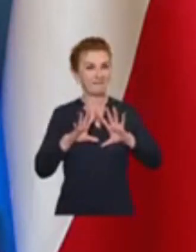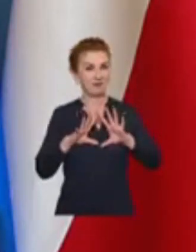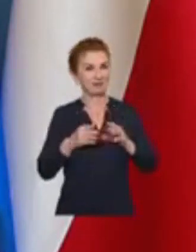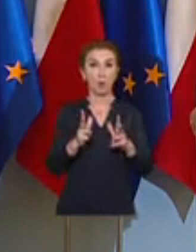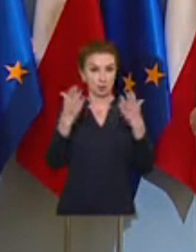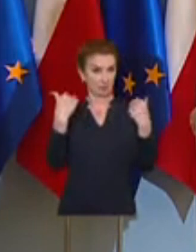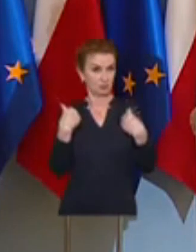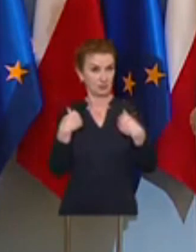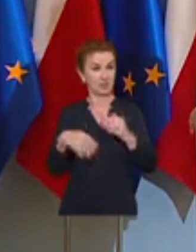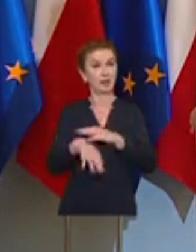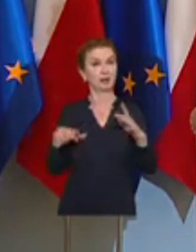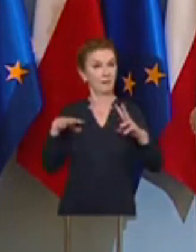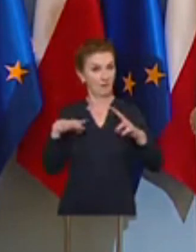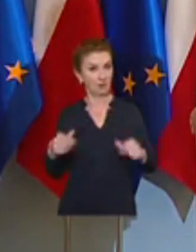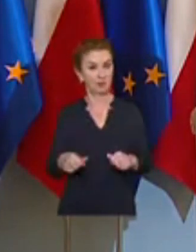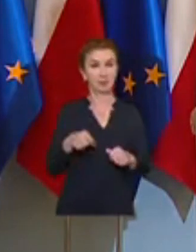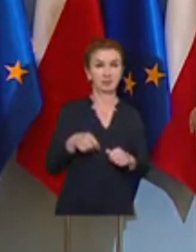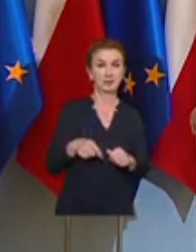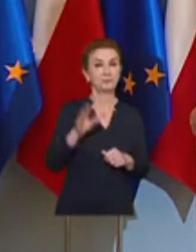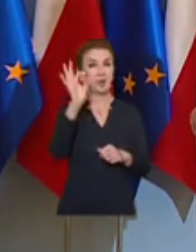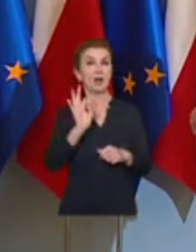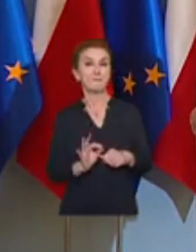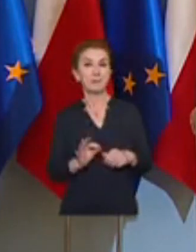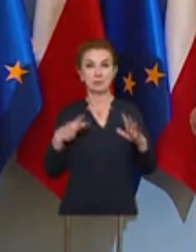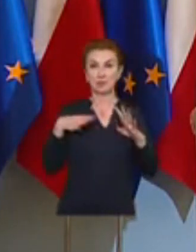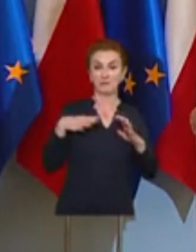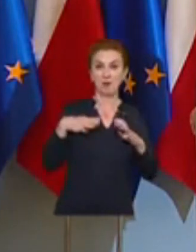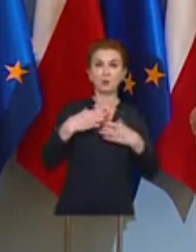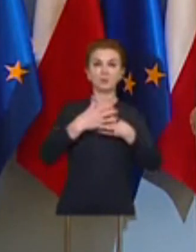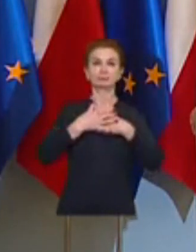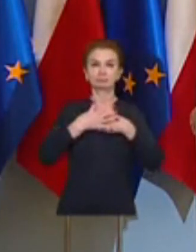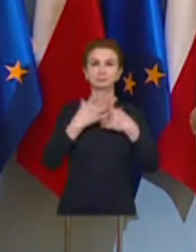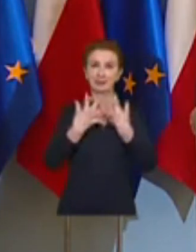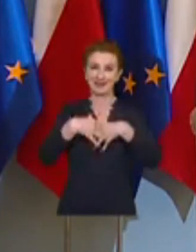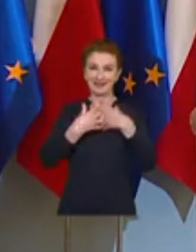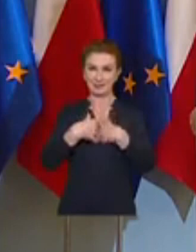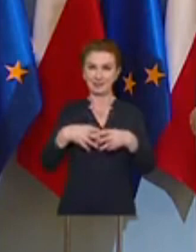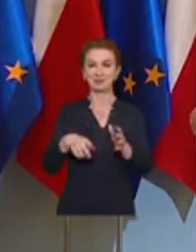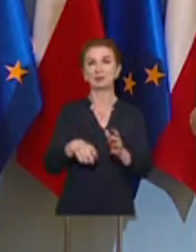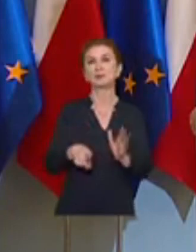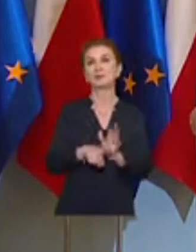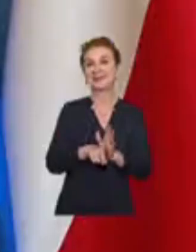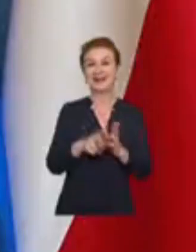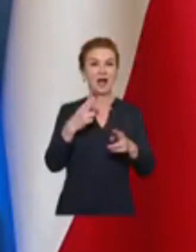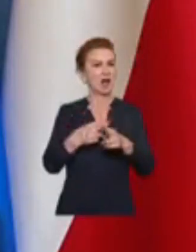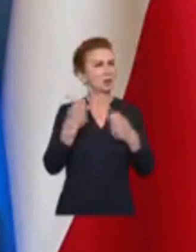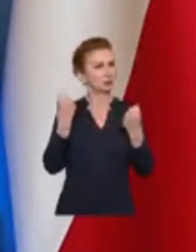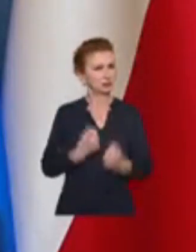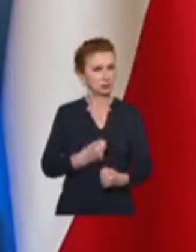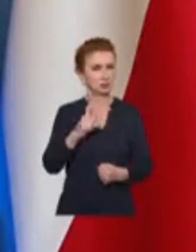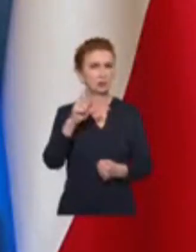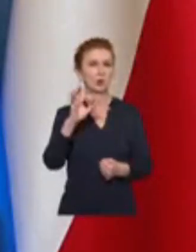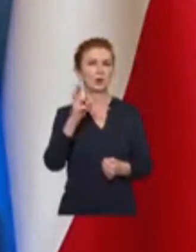chronić innych. Jak przekazał minister, trwają starania, by zwiększyć liczbę codziennie wykonywanych testów i by objąć nimi